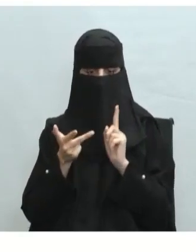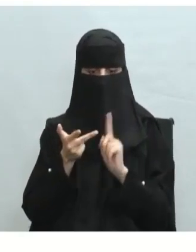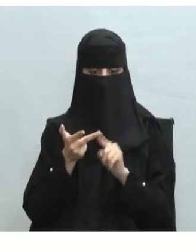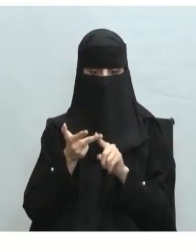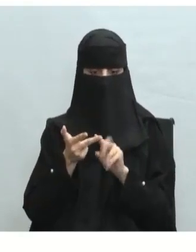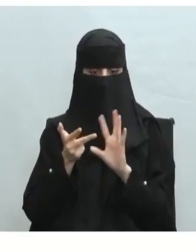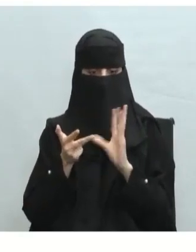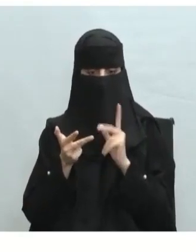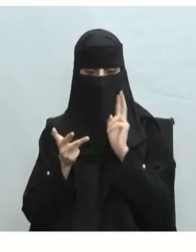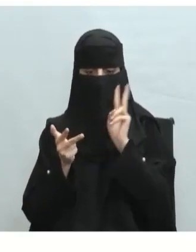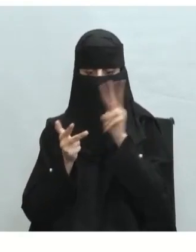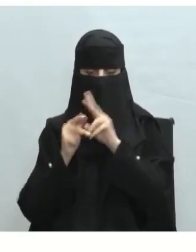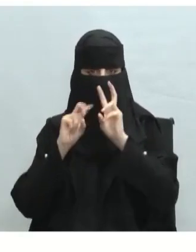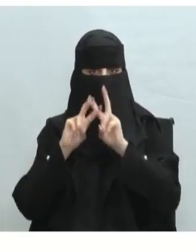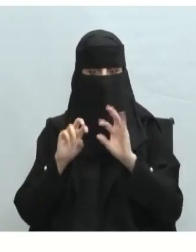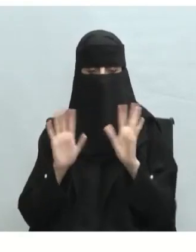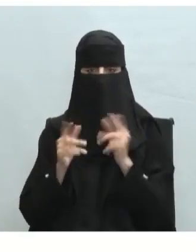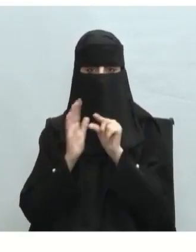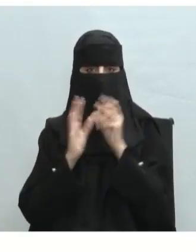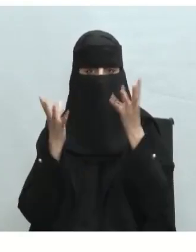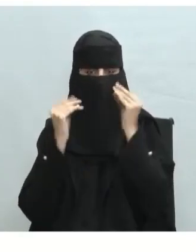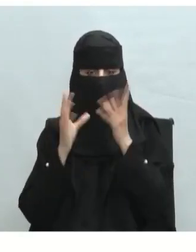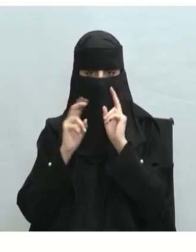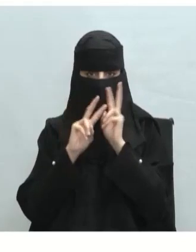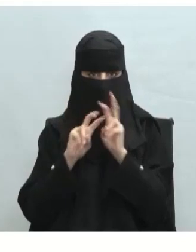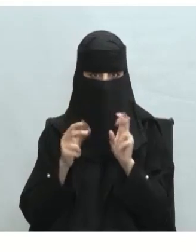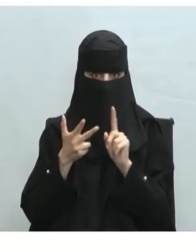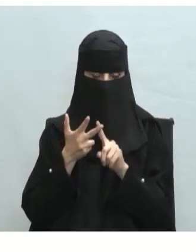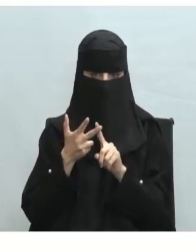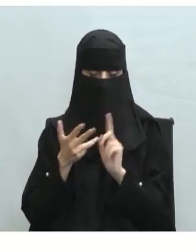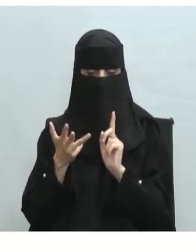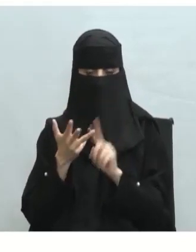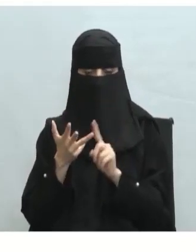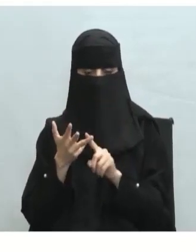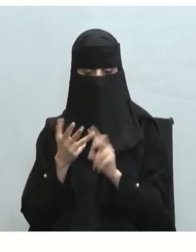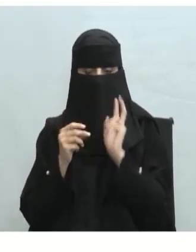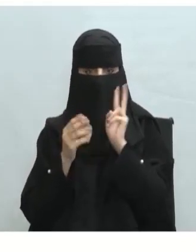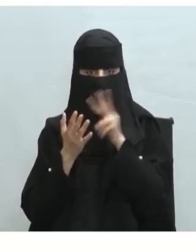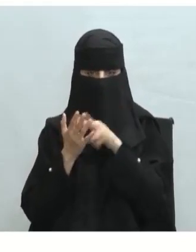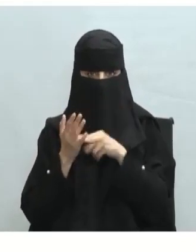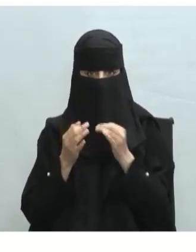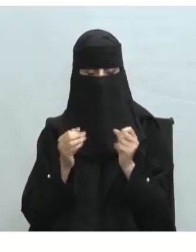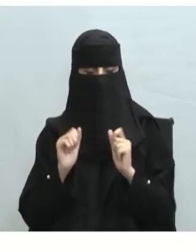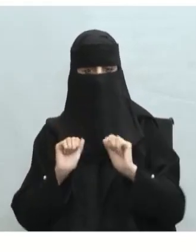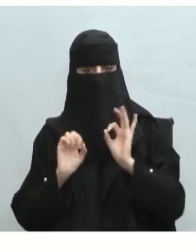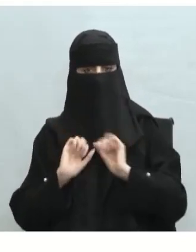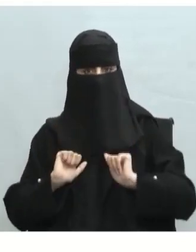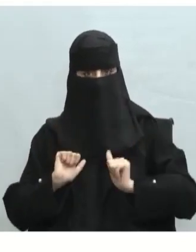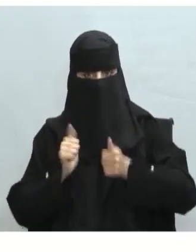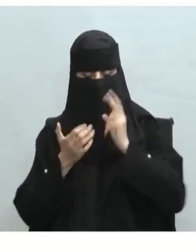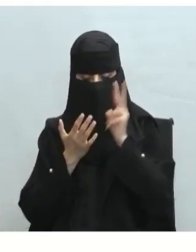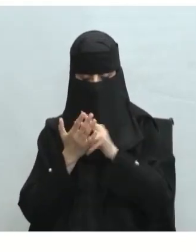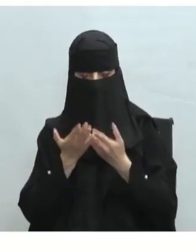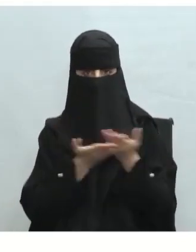القراءه للبحث عن معلومات معينه رابعا القراءه استعدادا لمناقشه والحوار احسنتم خامسا